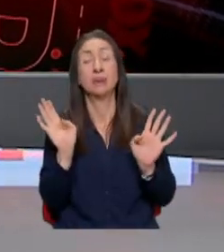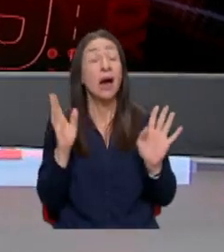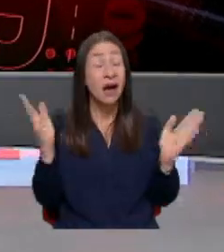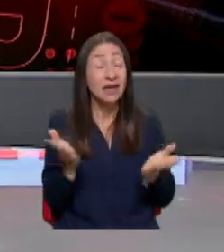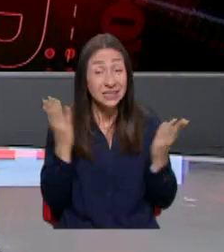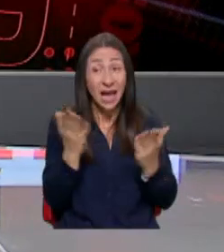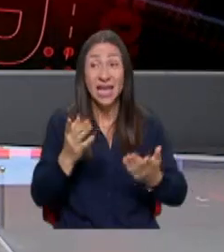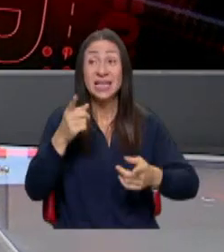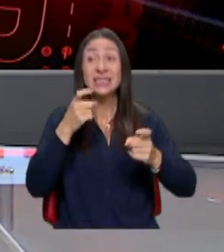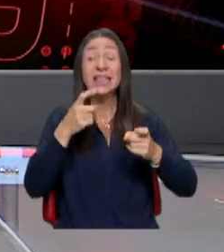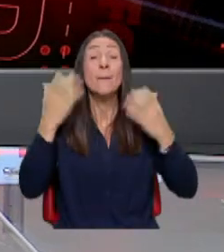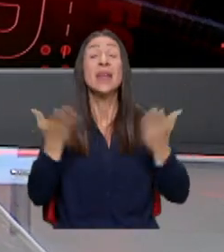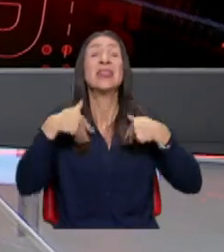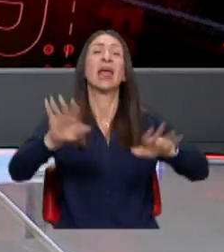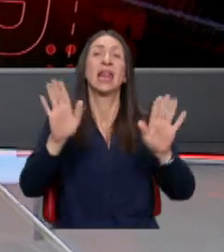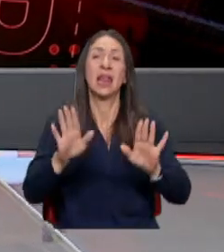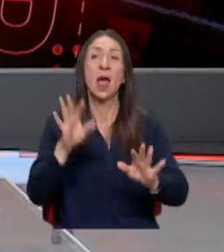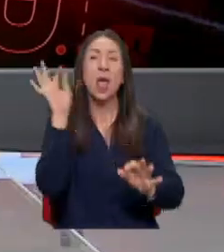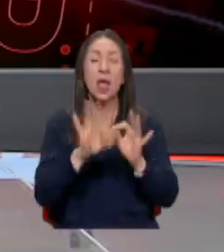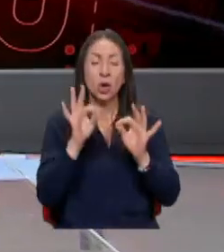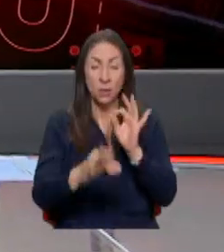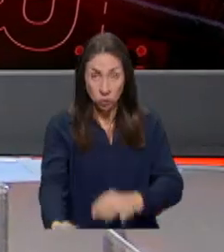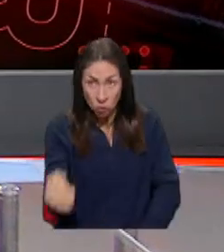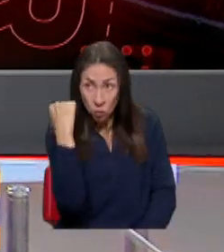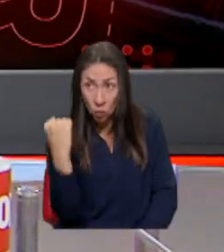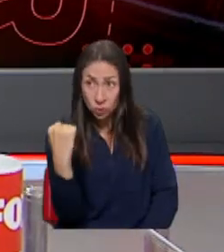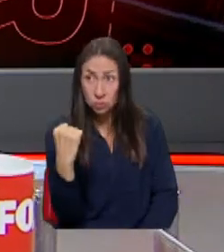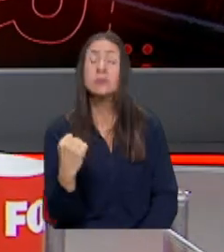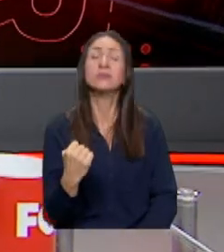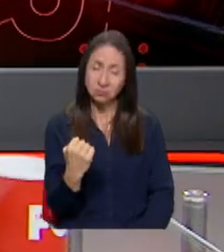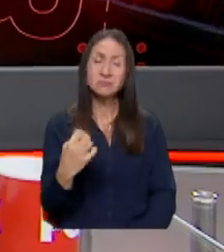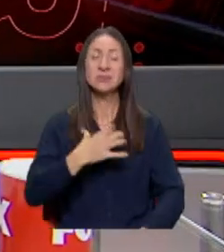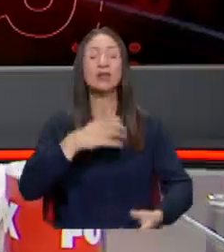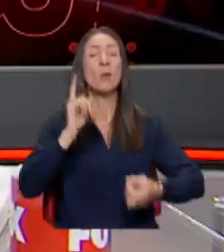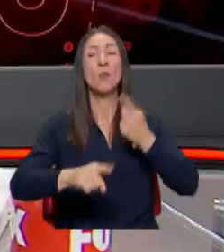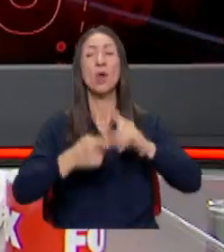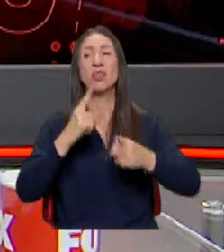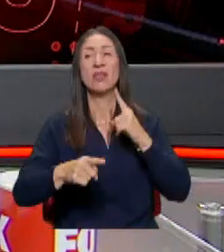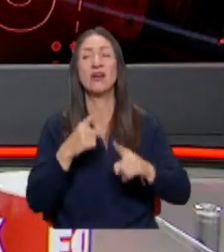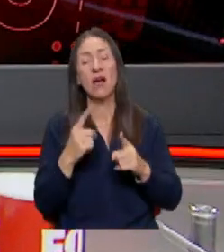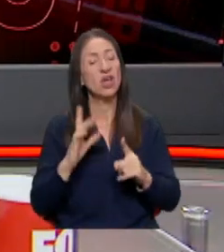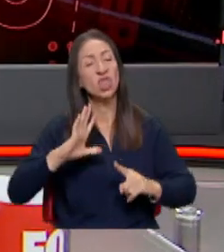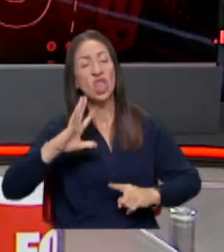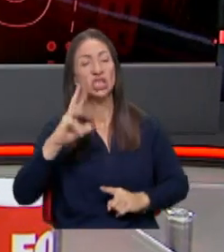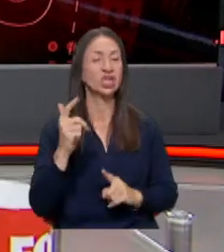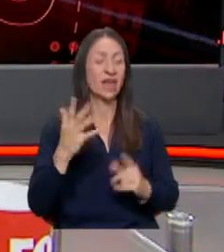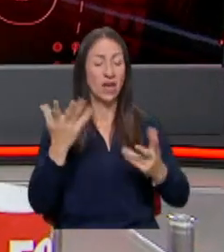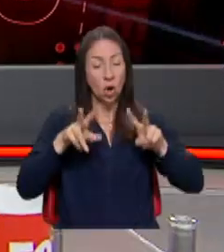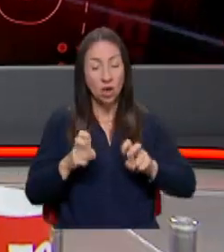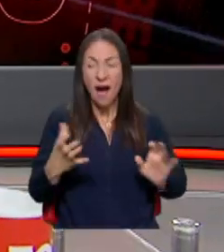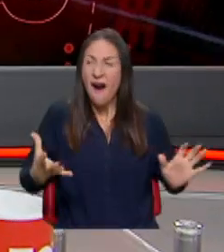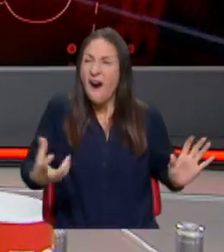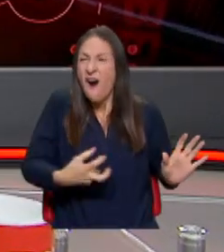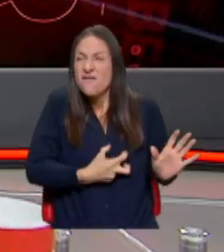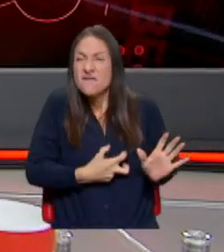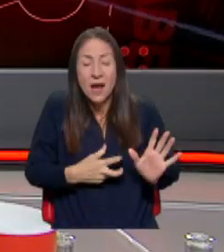Hatta silah bile değildir. Ekonomik olarak güçlü olmak, kendi siyasi efendim geleceğinden ya da koltuk